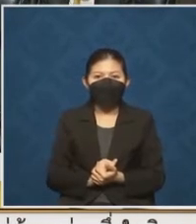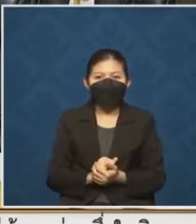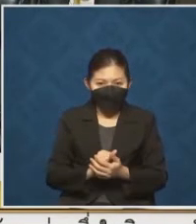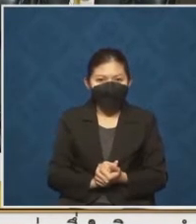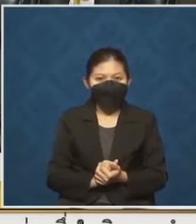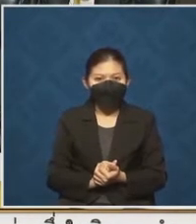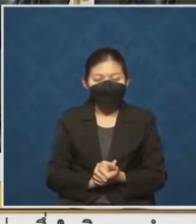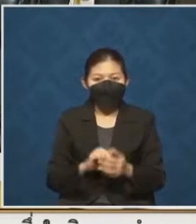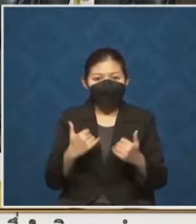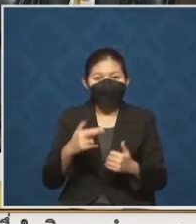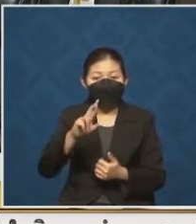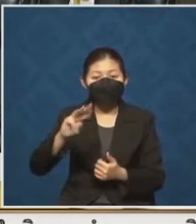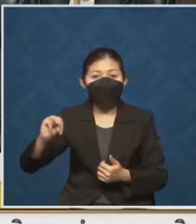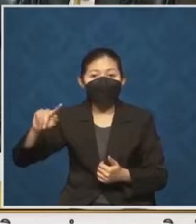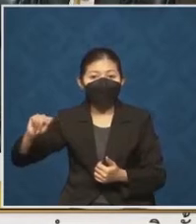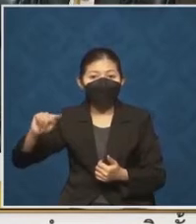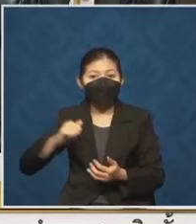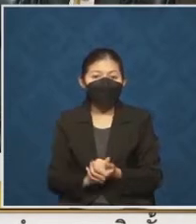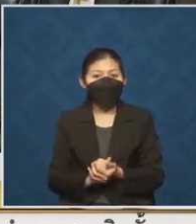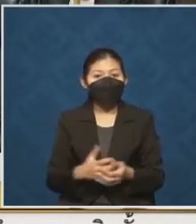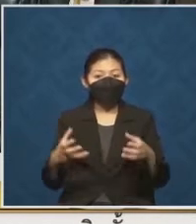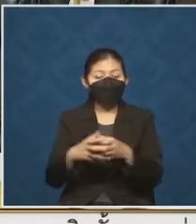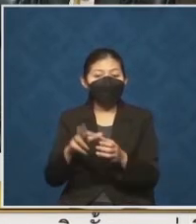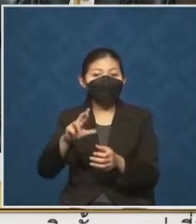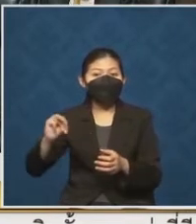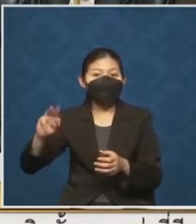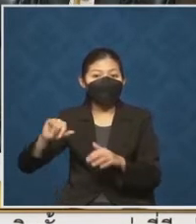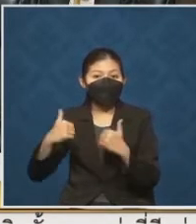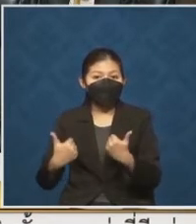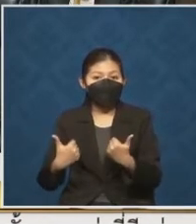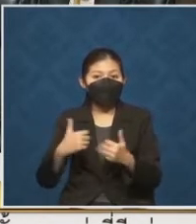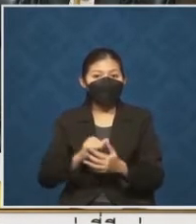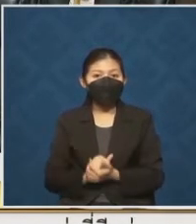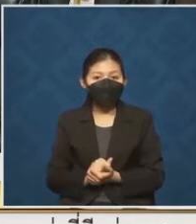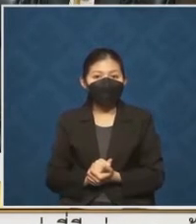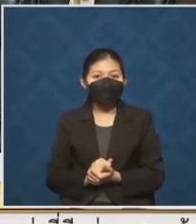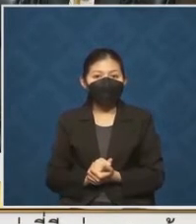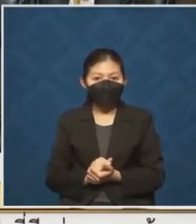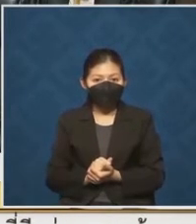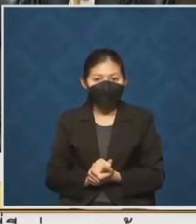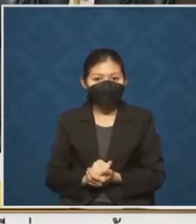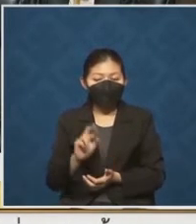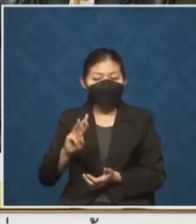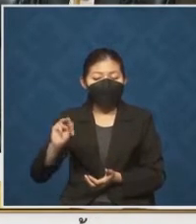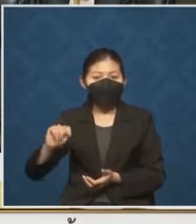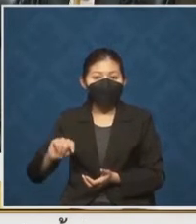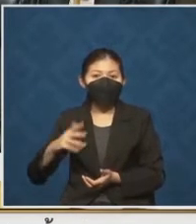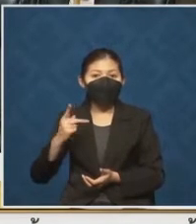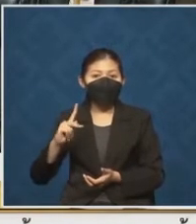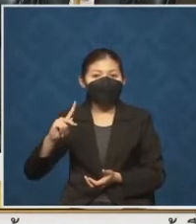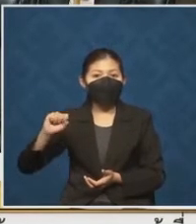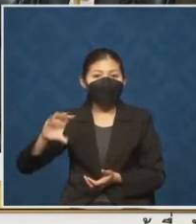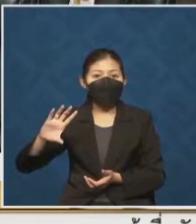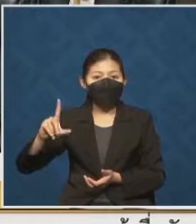แล้วแต่มุมมองของสมาชิกที่อธิปรายเหตุที่ผมต้องนำเรื่องนี้มาเพราะมันเป็นความผิดพลาดที่เกิดขึ้นชัดเจนครับ